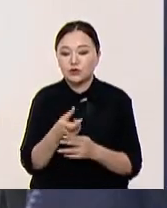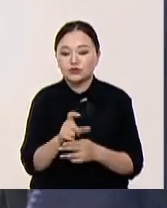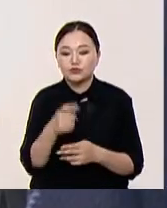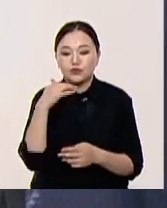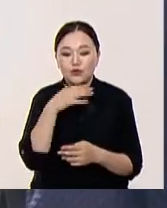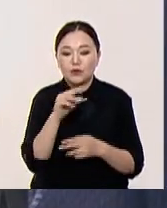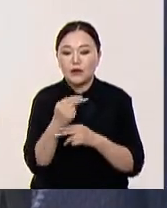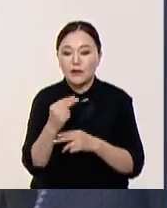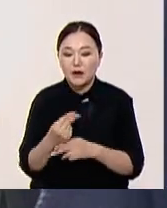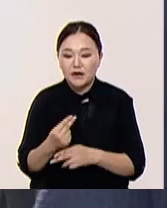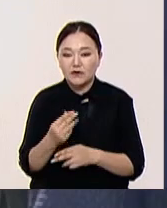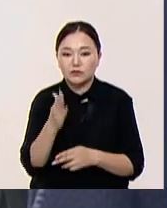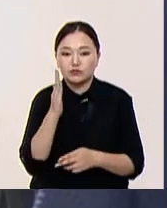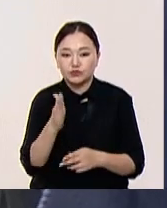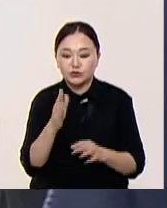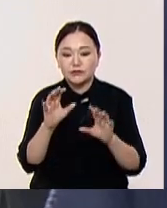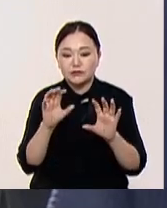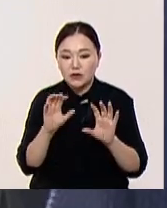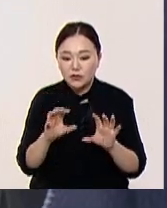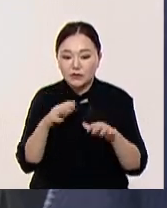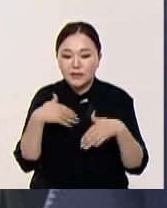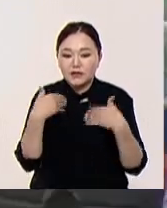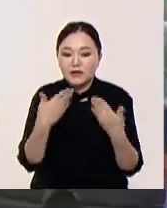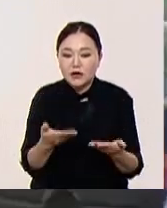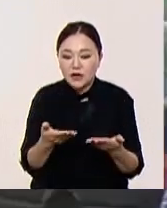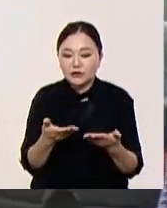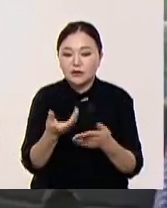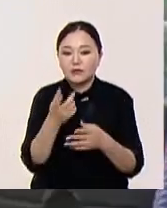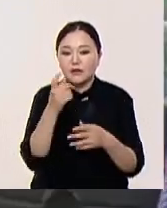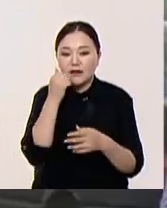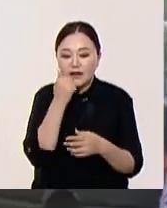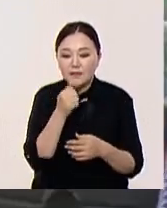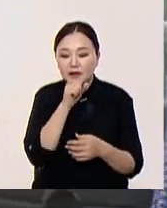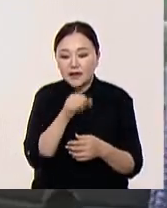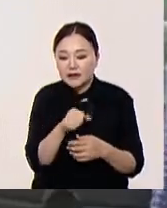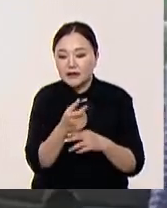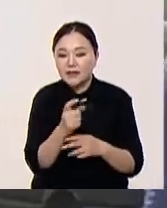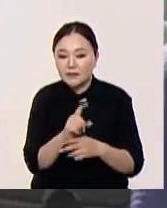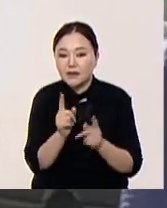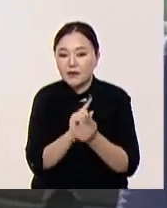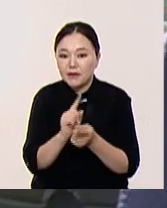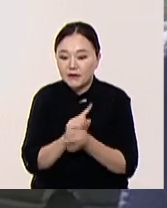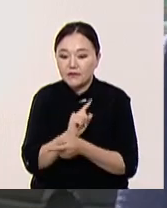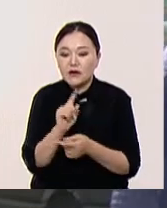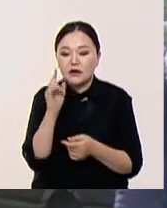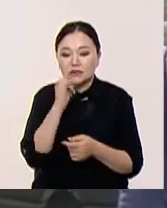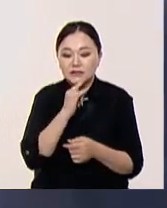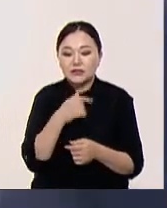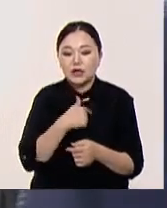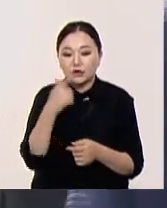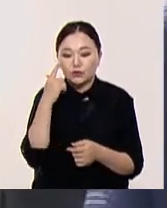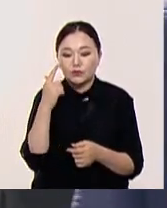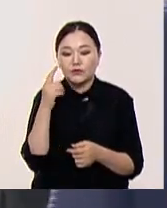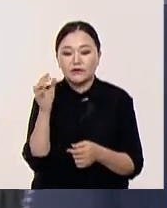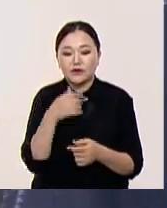много поправок в Конституцию предлагается. Благодаря вот этим поправкам казахстанцы, я думаю,